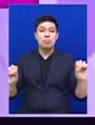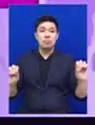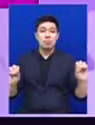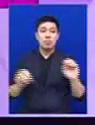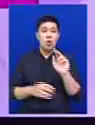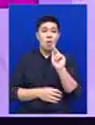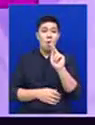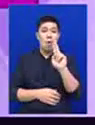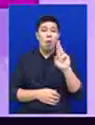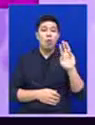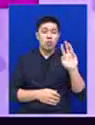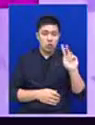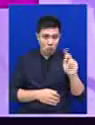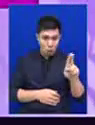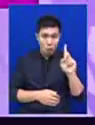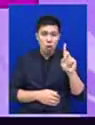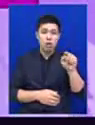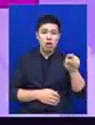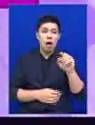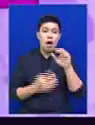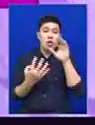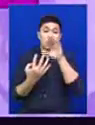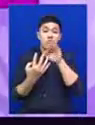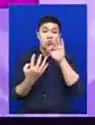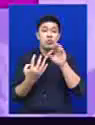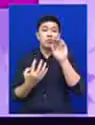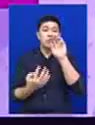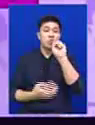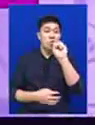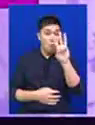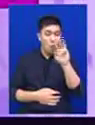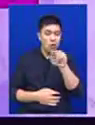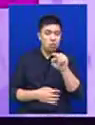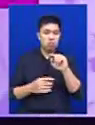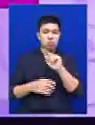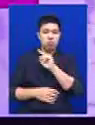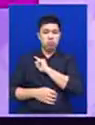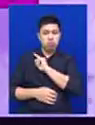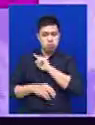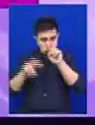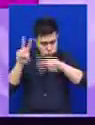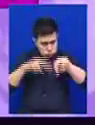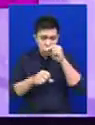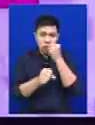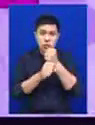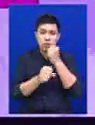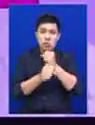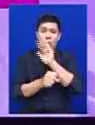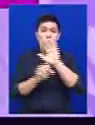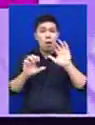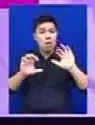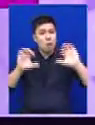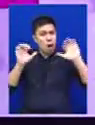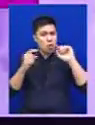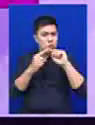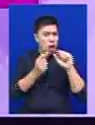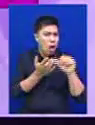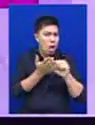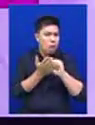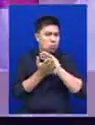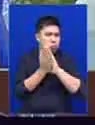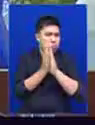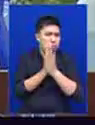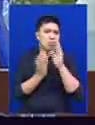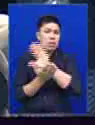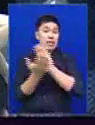กรท.ยังกำหนดให้สว.สรรหาในช่วงเปลี่ยนผ่านนี้มีหน้าที่เร่งรัดติดตามการทำงานของรัฐบาลในการปฏิรูปประเทศ